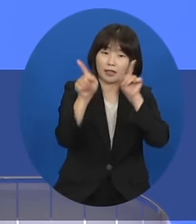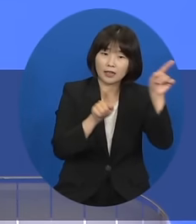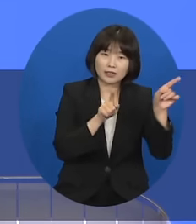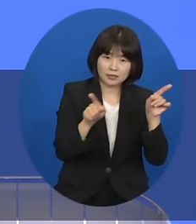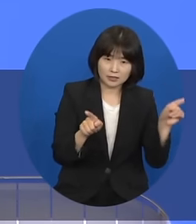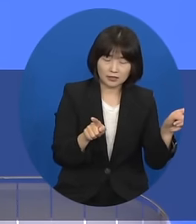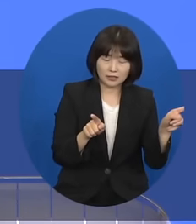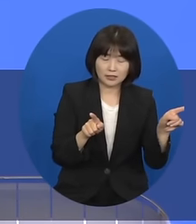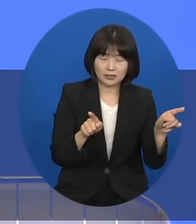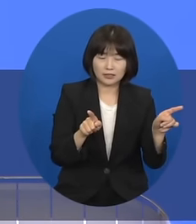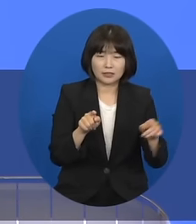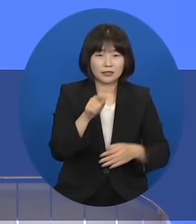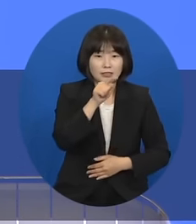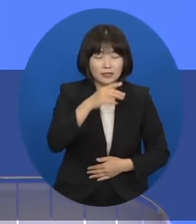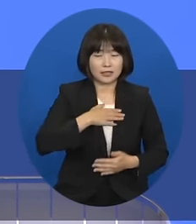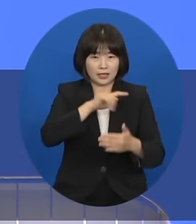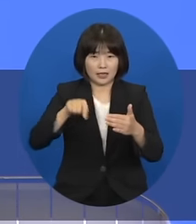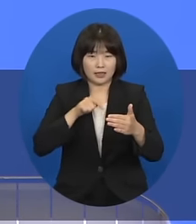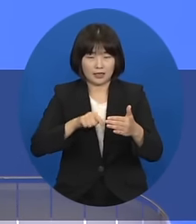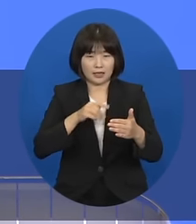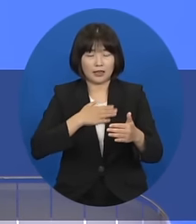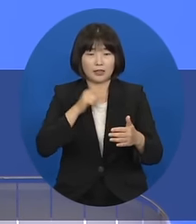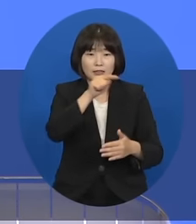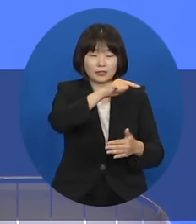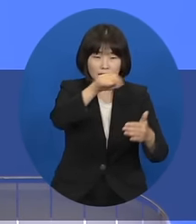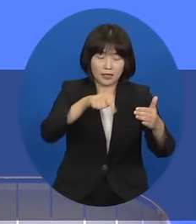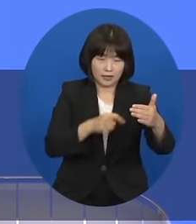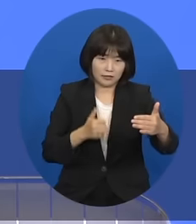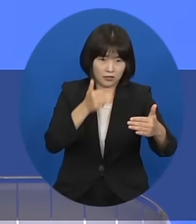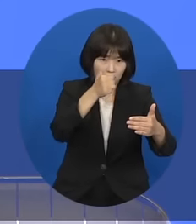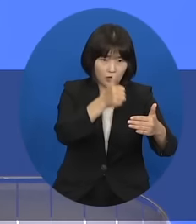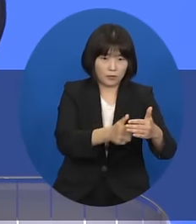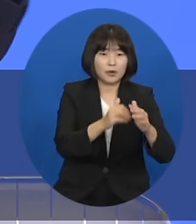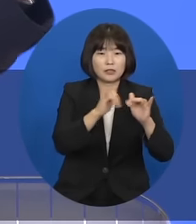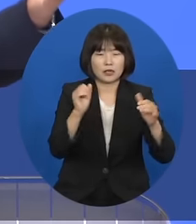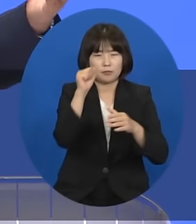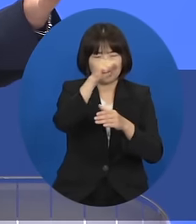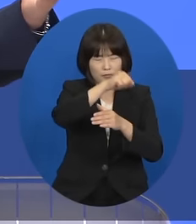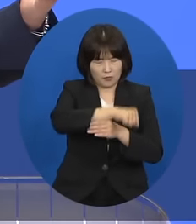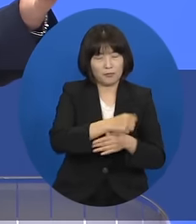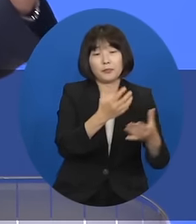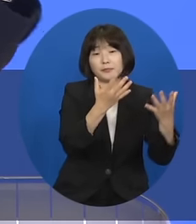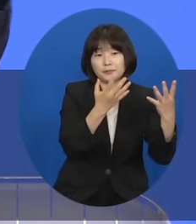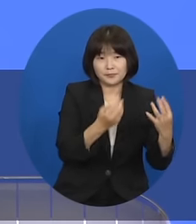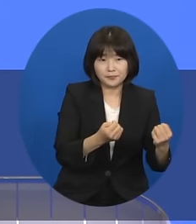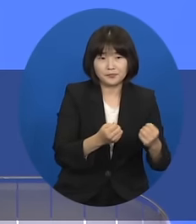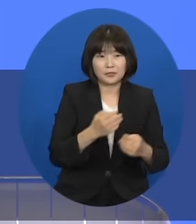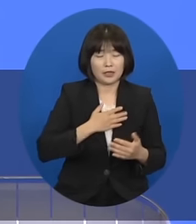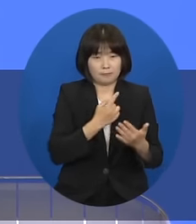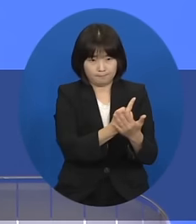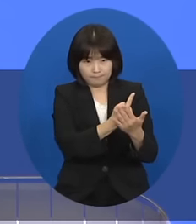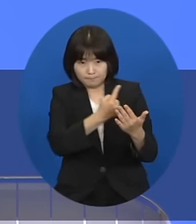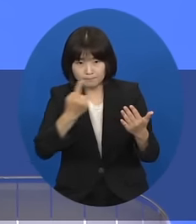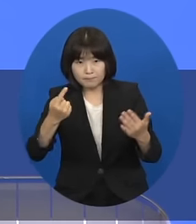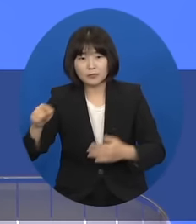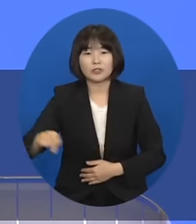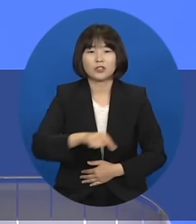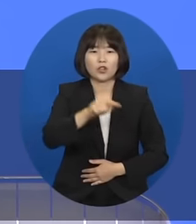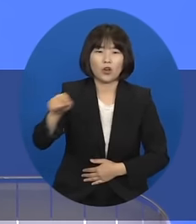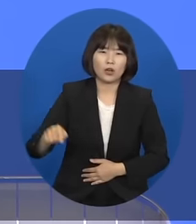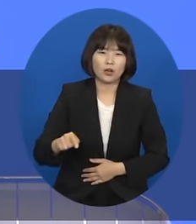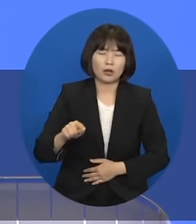가지라, 그가 내 안에 내가 그 안에 거하면 사람이 열매를 많이 맺나니 나를 떠나서는